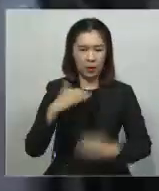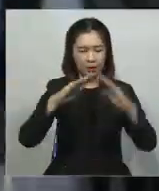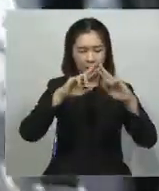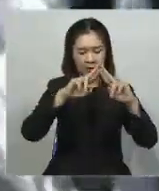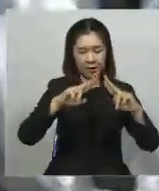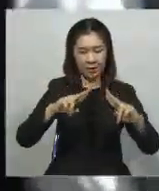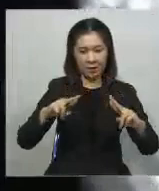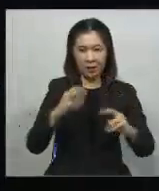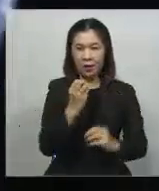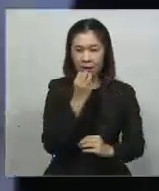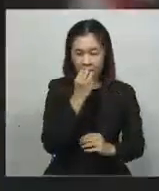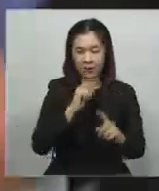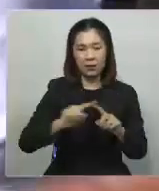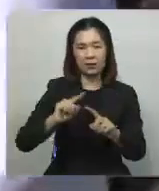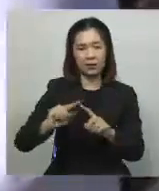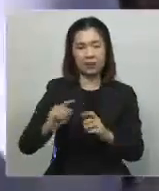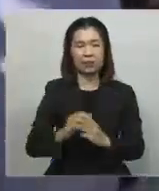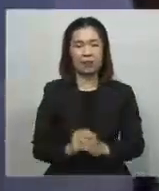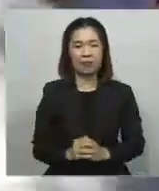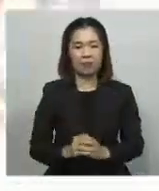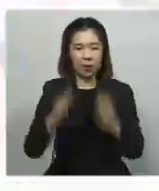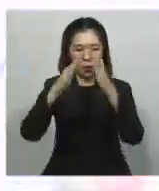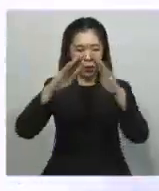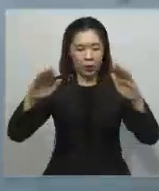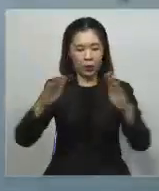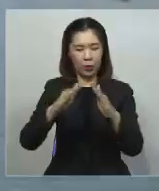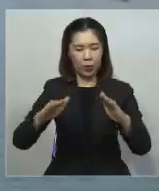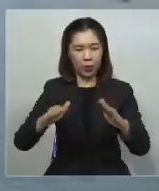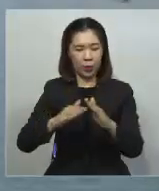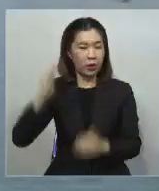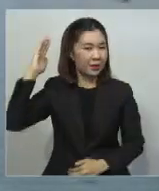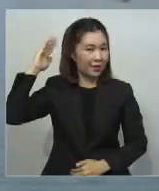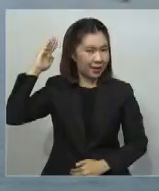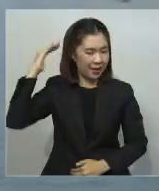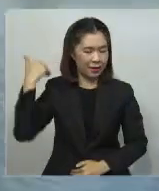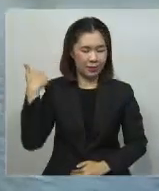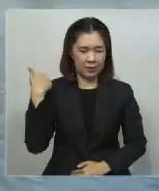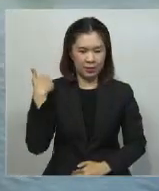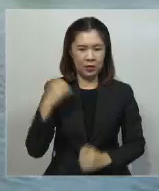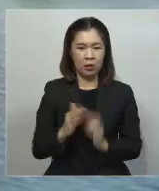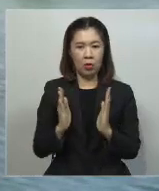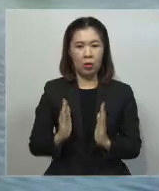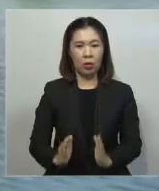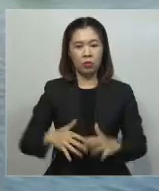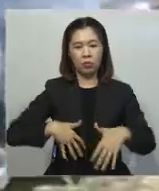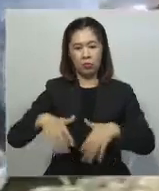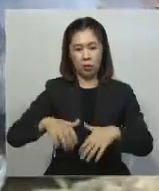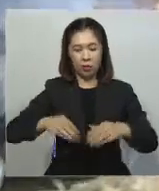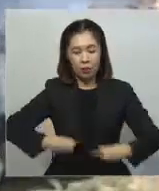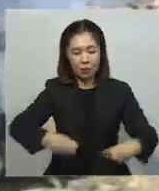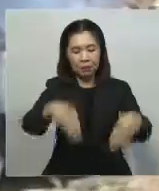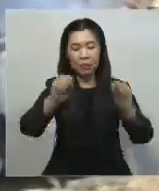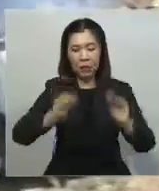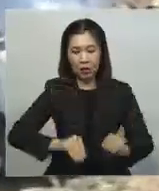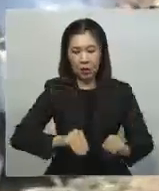ากขณะที่โดยรอบชาปนสถานเมนลอยชั่วคราวด้านหลังพุทธมณฑลอีสานประชาชนจำนวนมากค่ะก็นำเสือมาจับจ